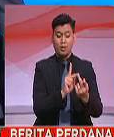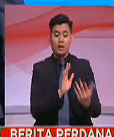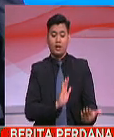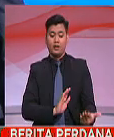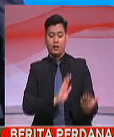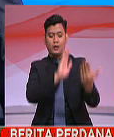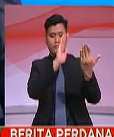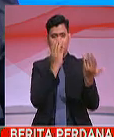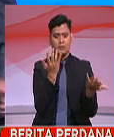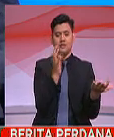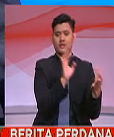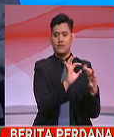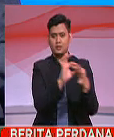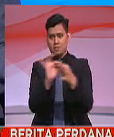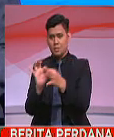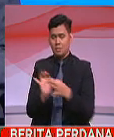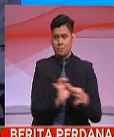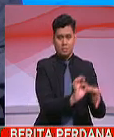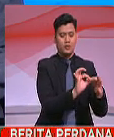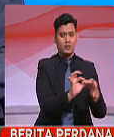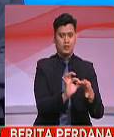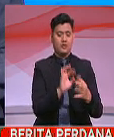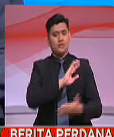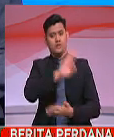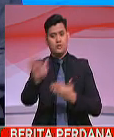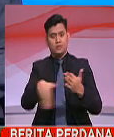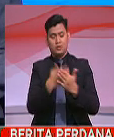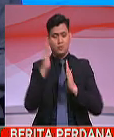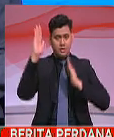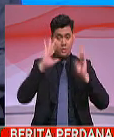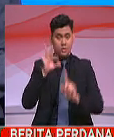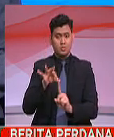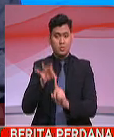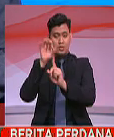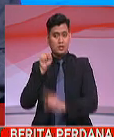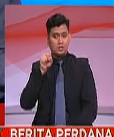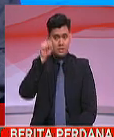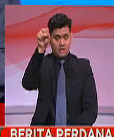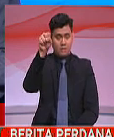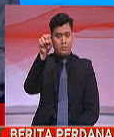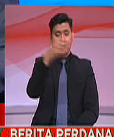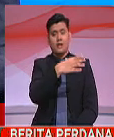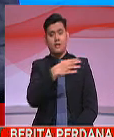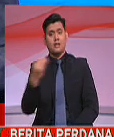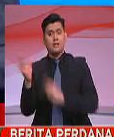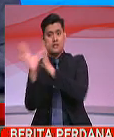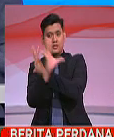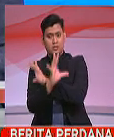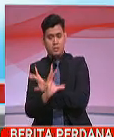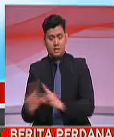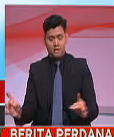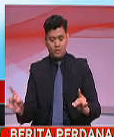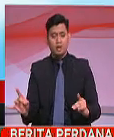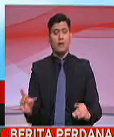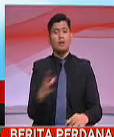kesalinghubungan diseluruh negara khususnya di Sabah dan Serawak serta kawasan luar Bandar semenanjung Malaysia melalui satu